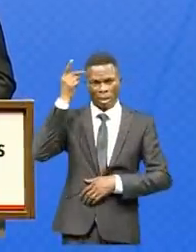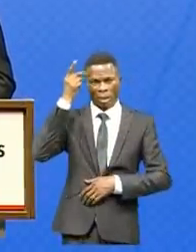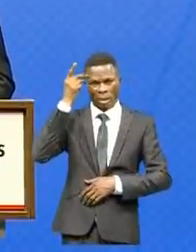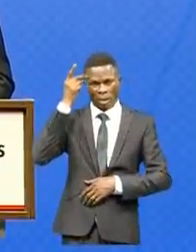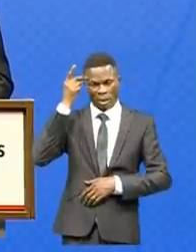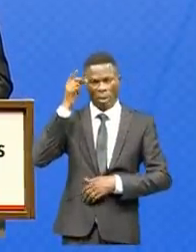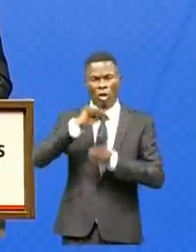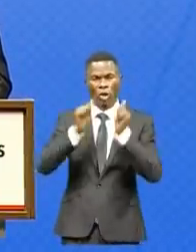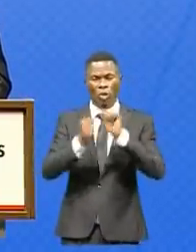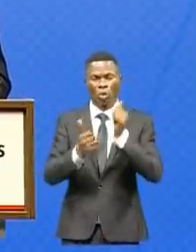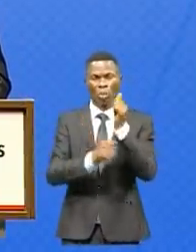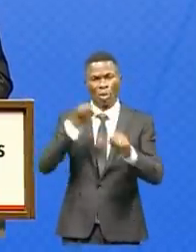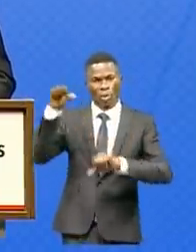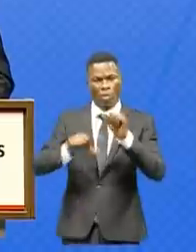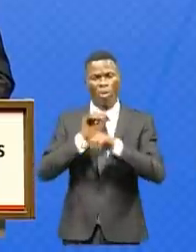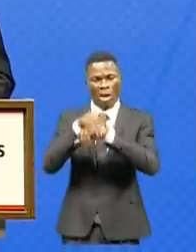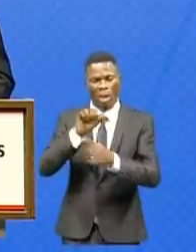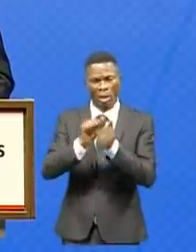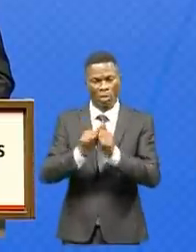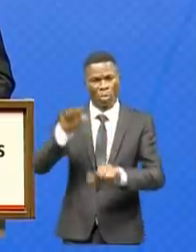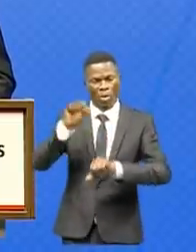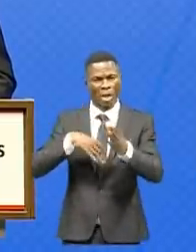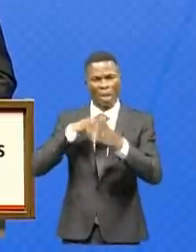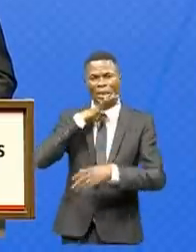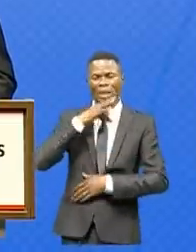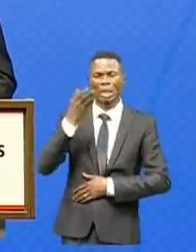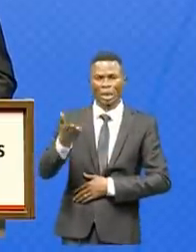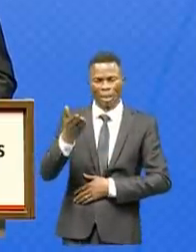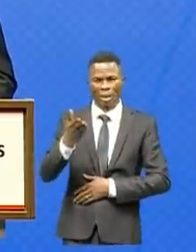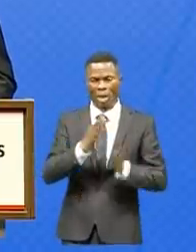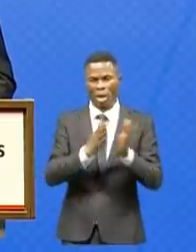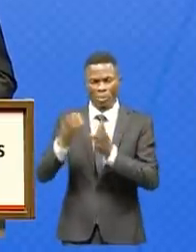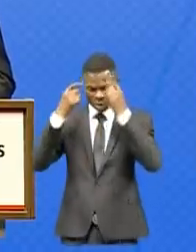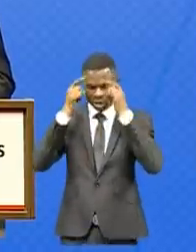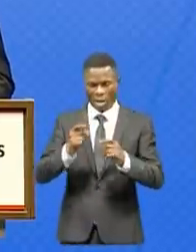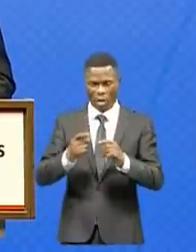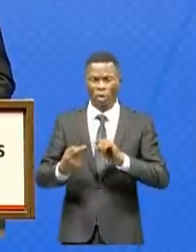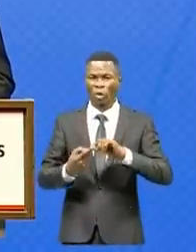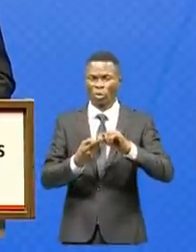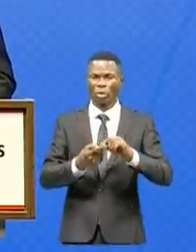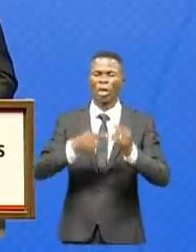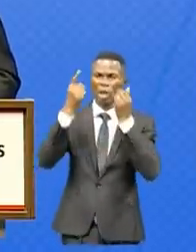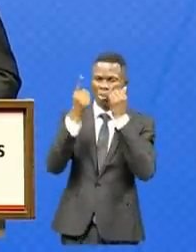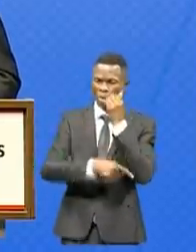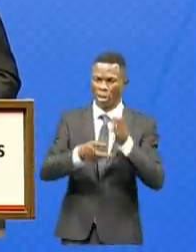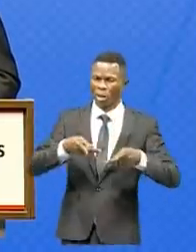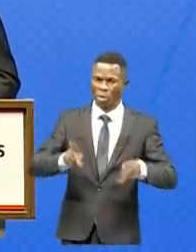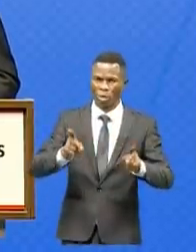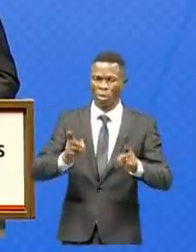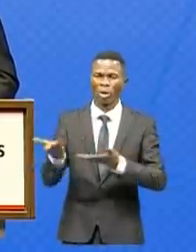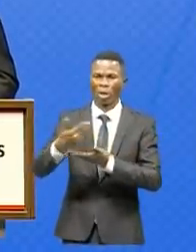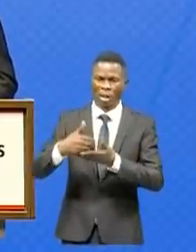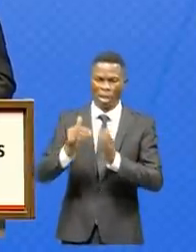les protagonistes engagés dans cette affaire et d'envisager des mesures exceptionnelles qui peuvent permettre le